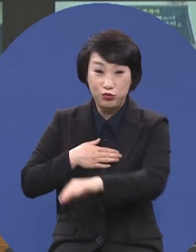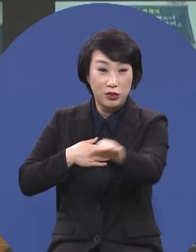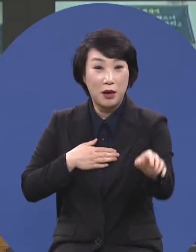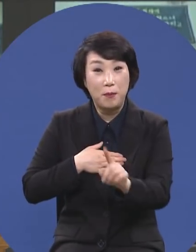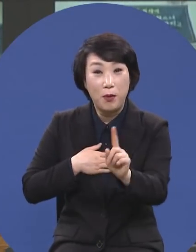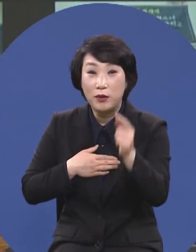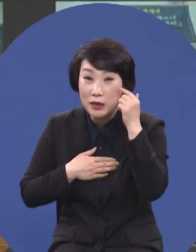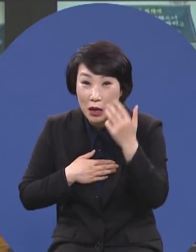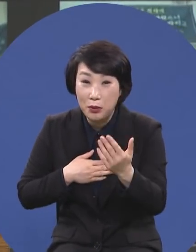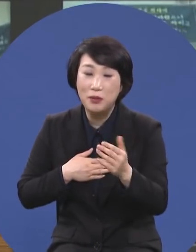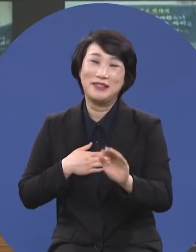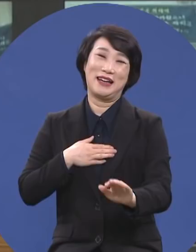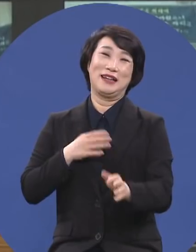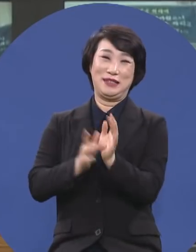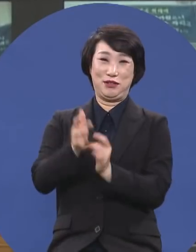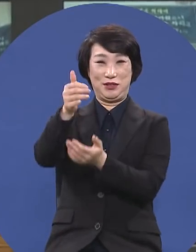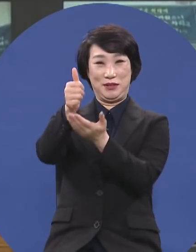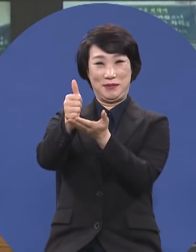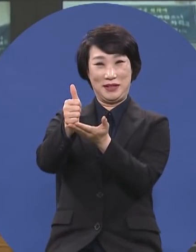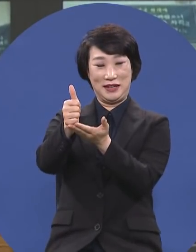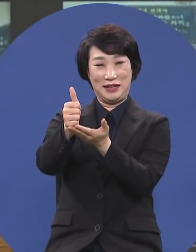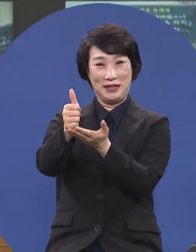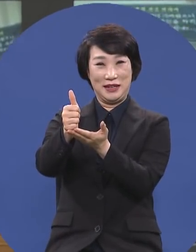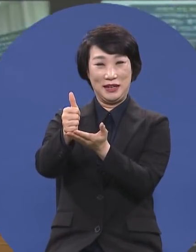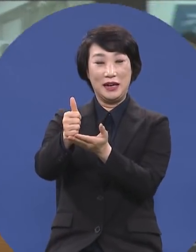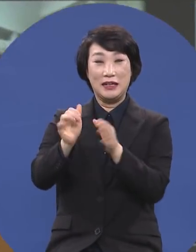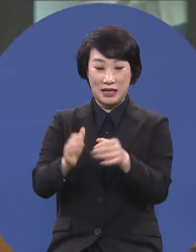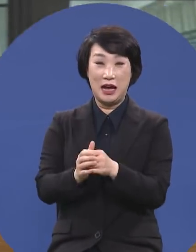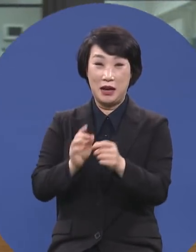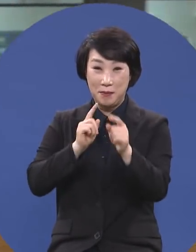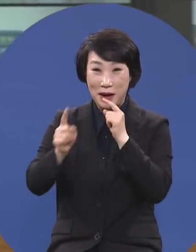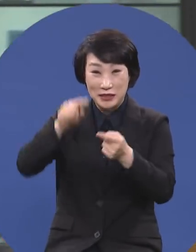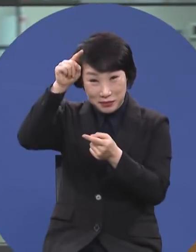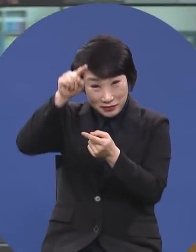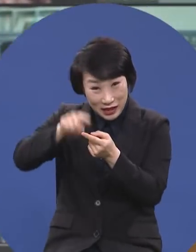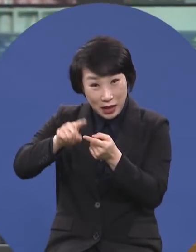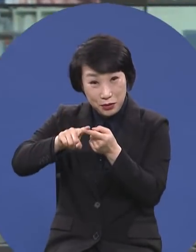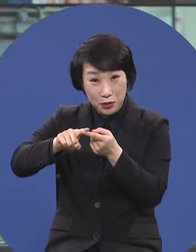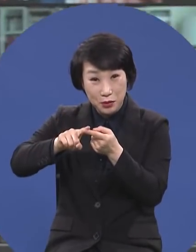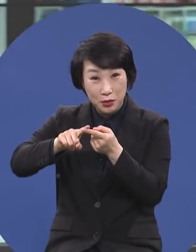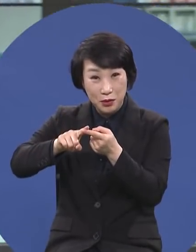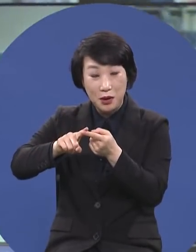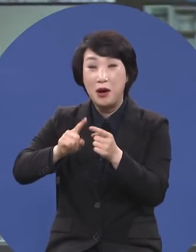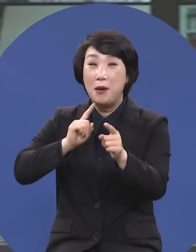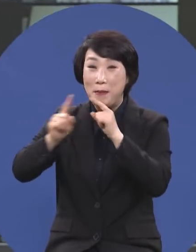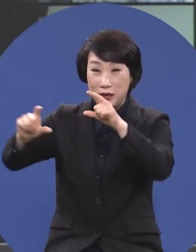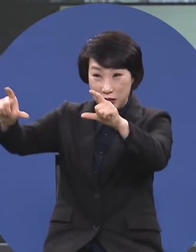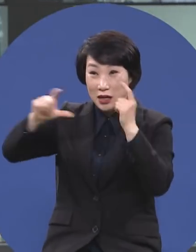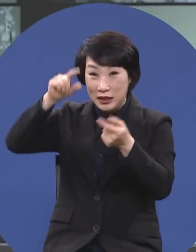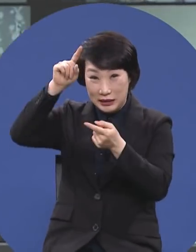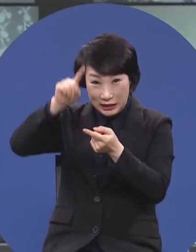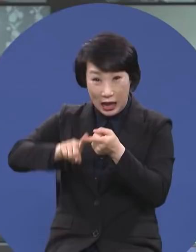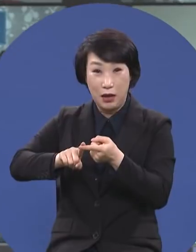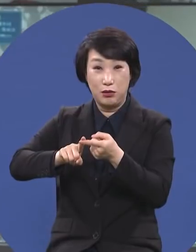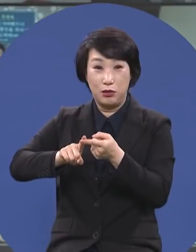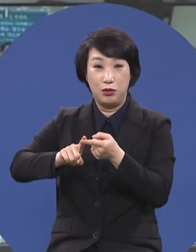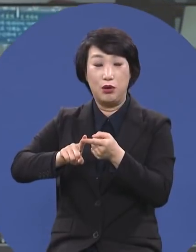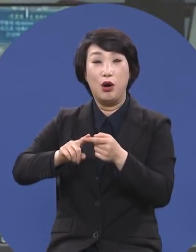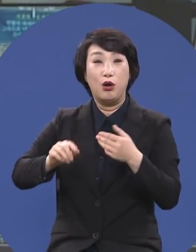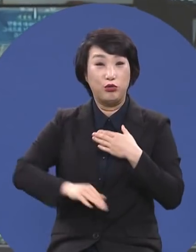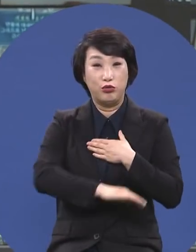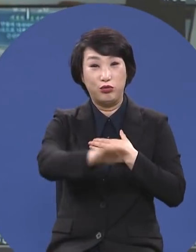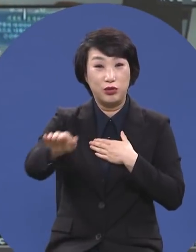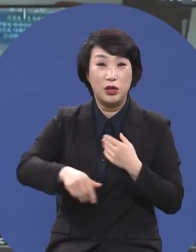뭐냐? 예수님께서 하신 그대로 말씀하신 그대로